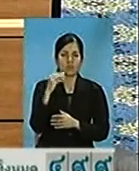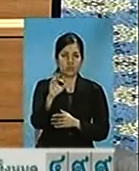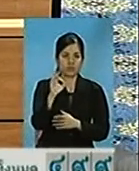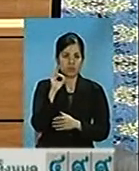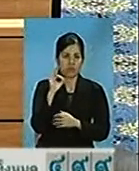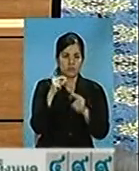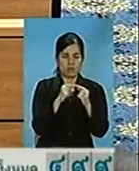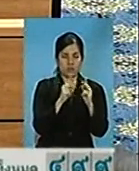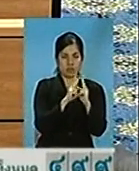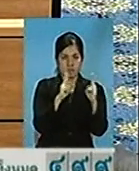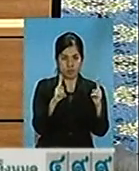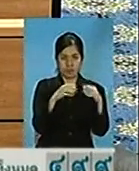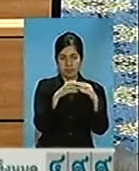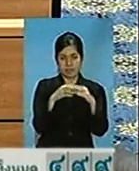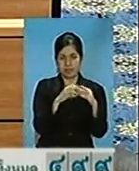รรมธิการ